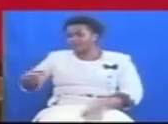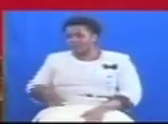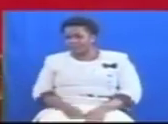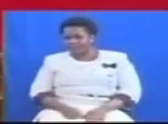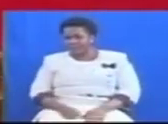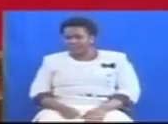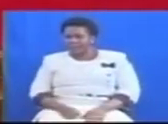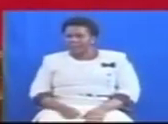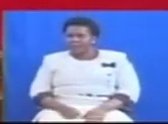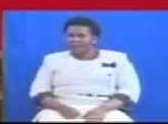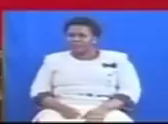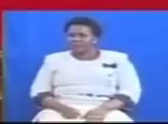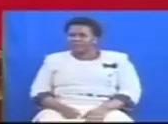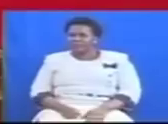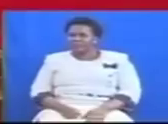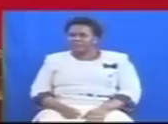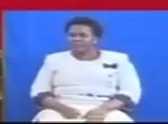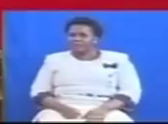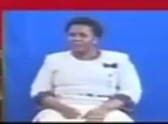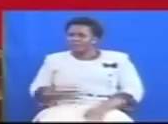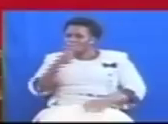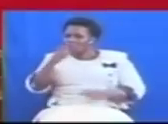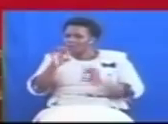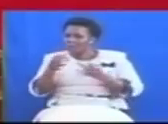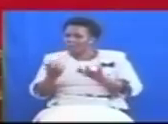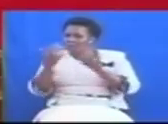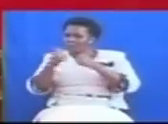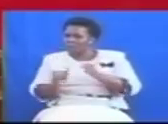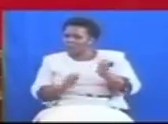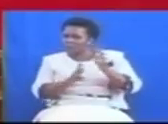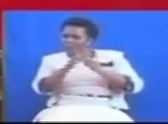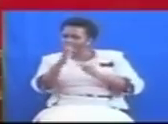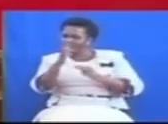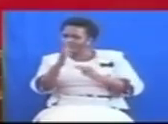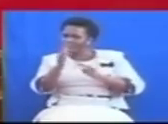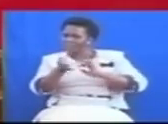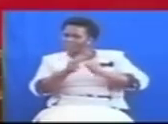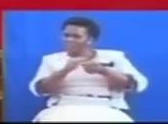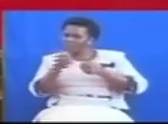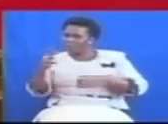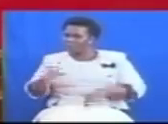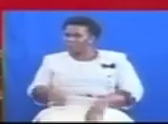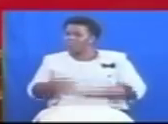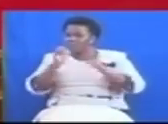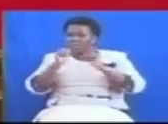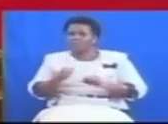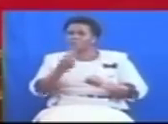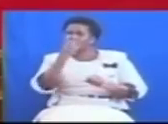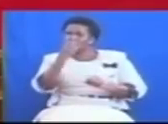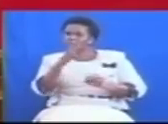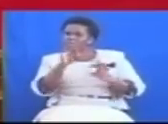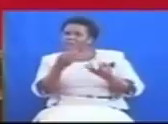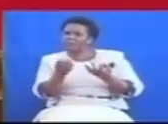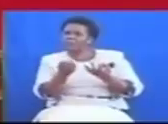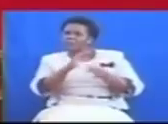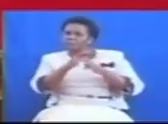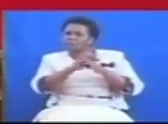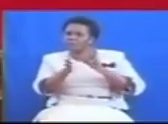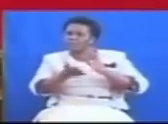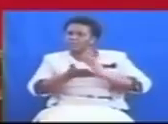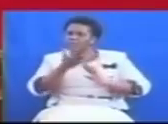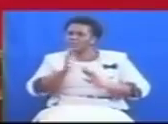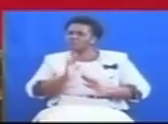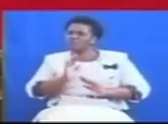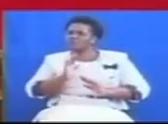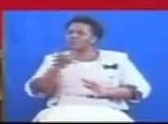tunatatua tatizo la maji lazima tuangalie namna gani tunaweza tukatumia kile chanzo kikubwa cha Mbwinji. Sisi kama Wizara ya Maji tupo tayari na tumejipanga katika kuhakikisha